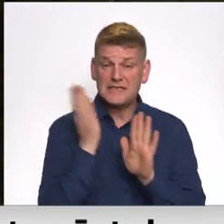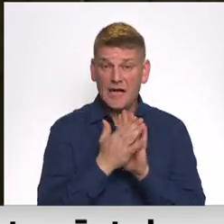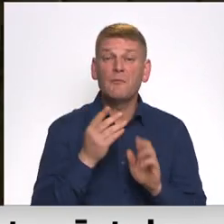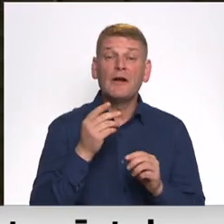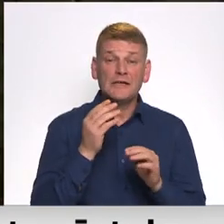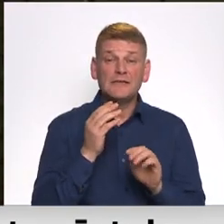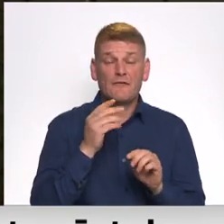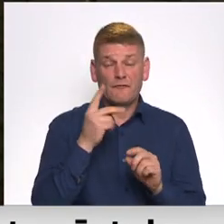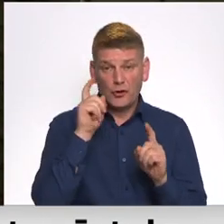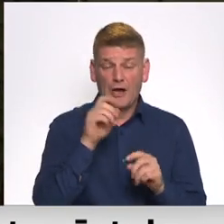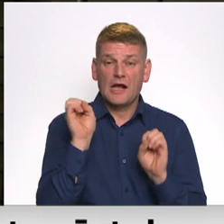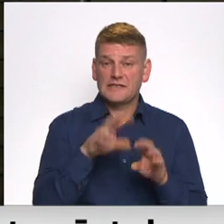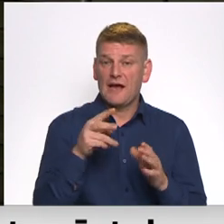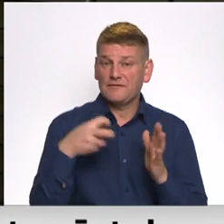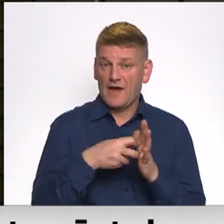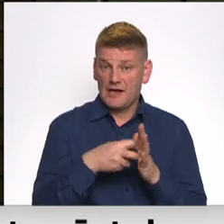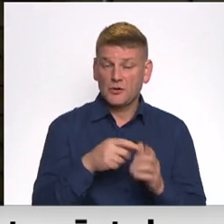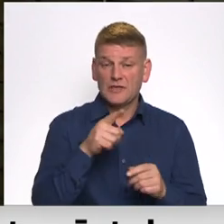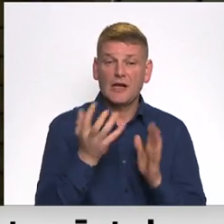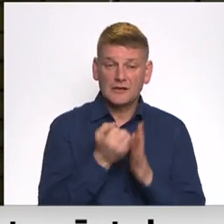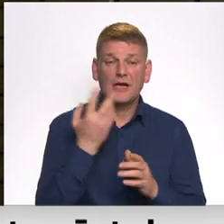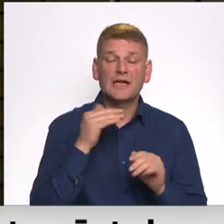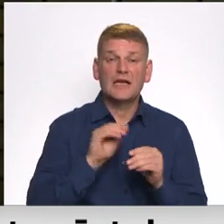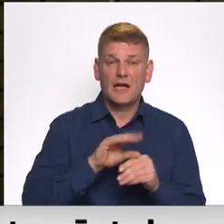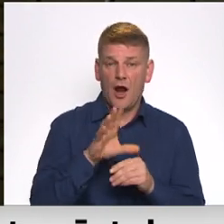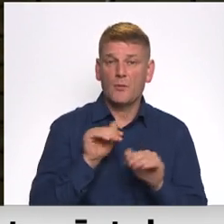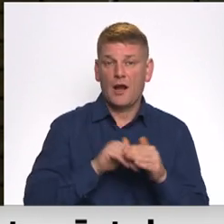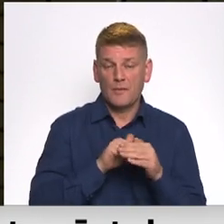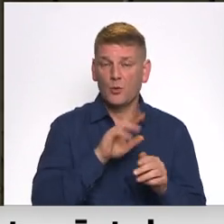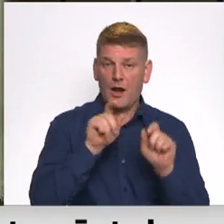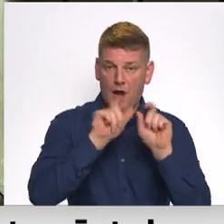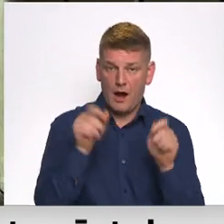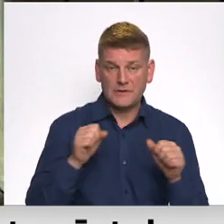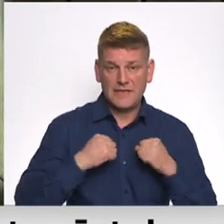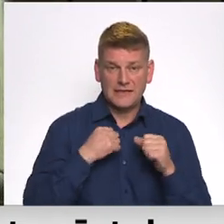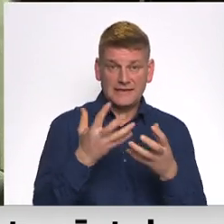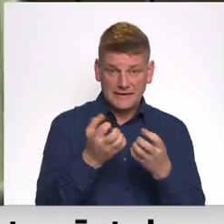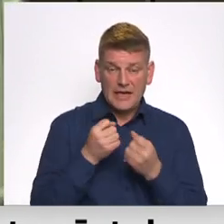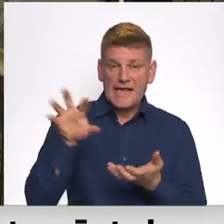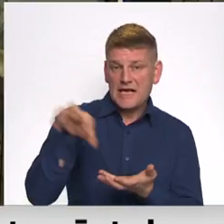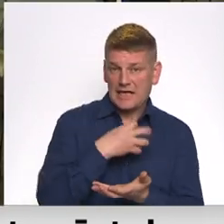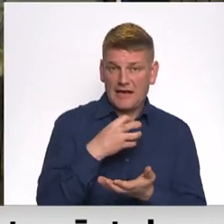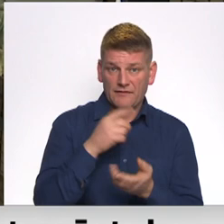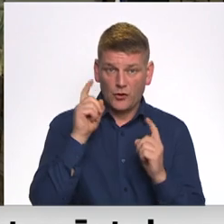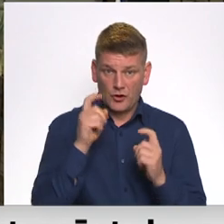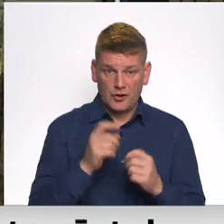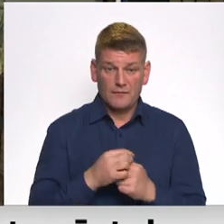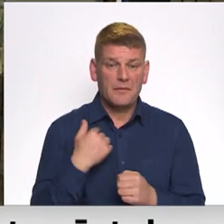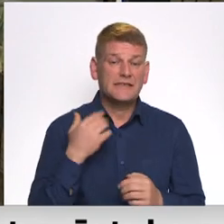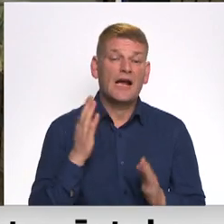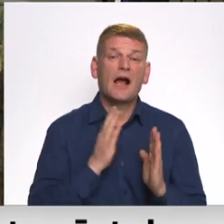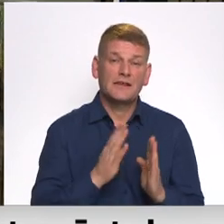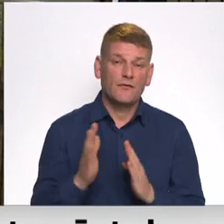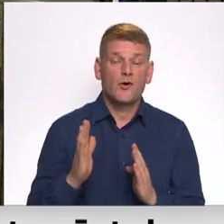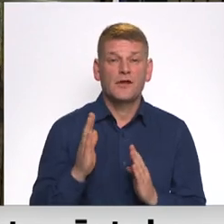fotogrāfijām atstājas arī vēstuli. Tātras brīdī, kad krājuma glabātāja no rāmi centās izņemt un ieskanēt fotogrāfijas. Mēs viņu gatavojāmies